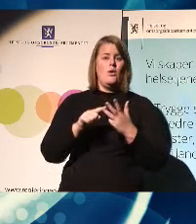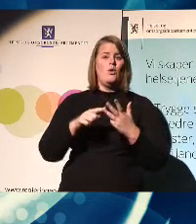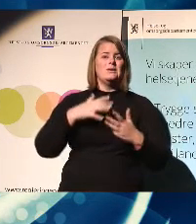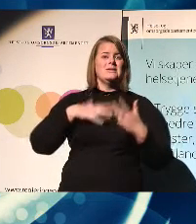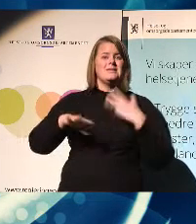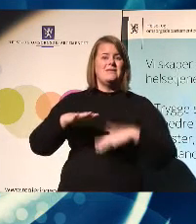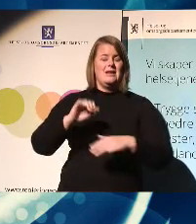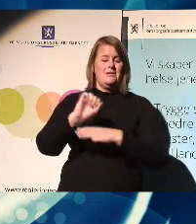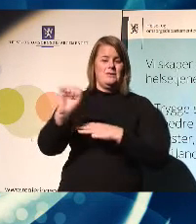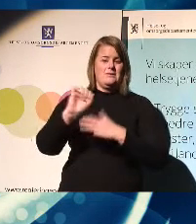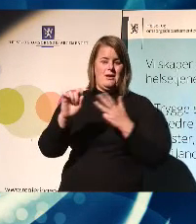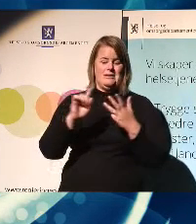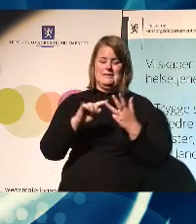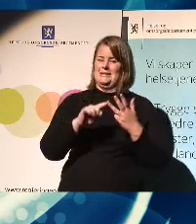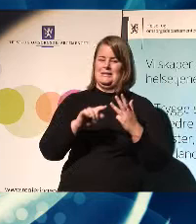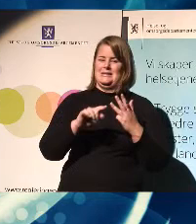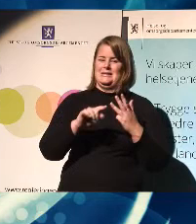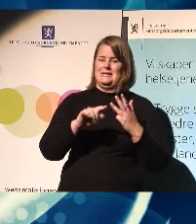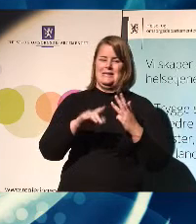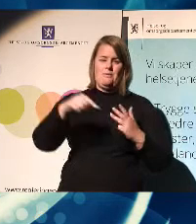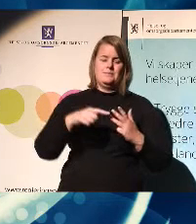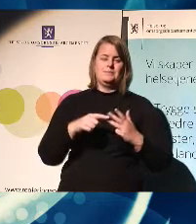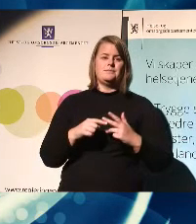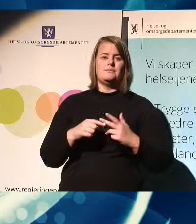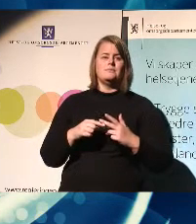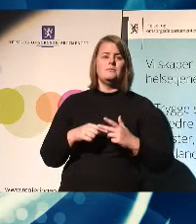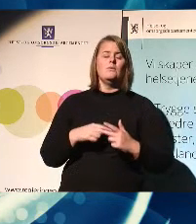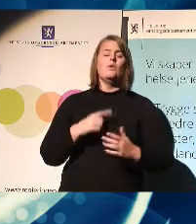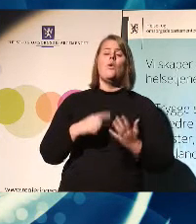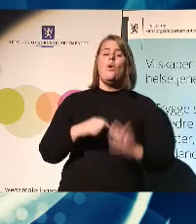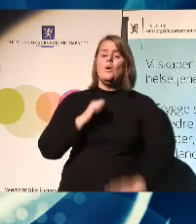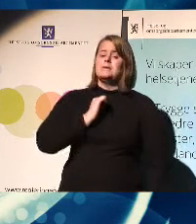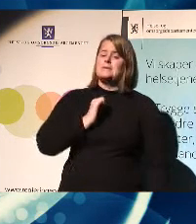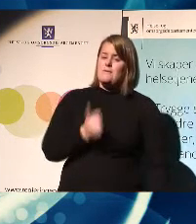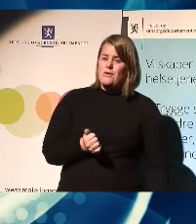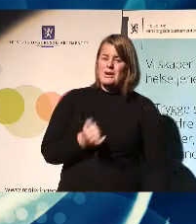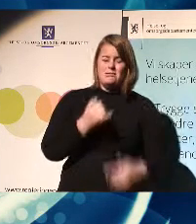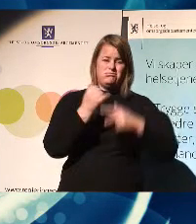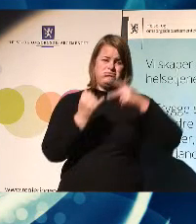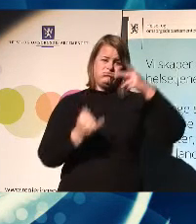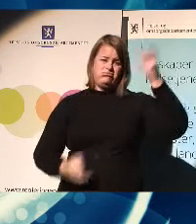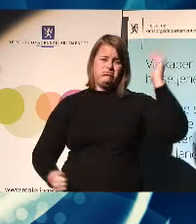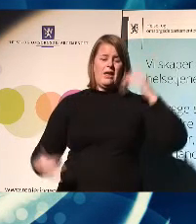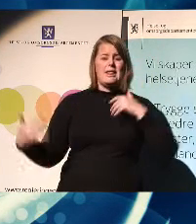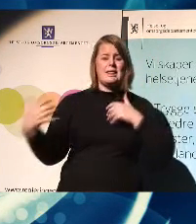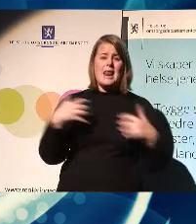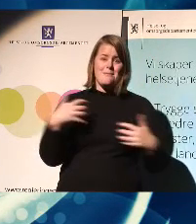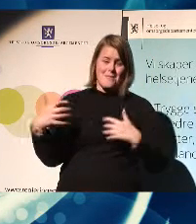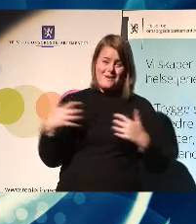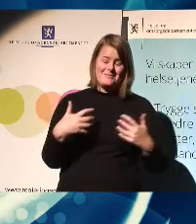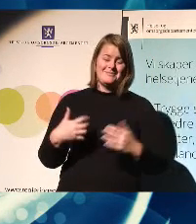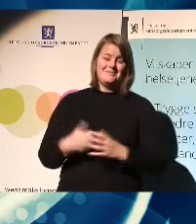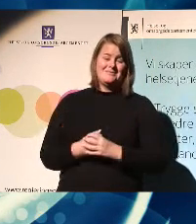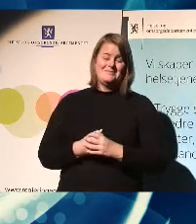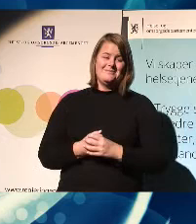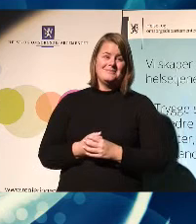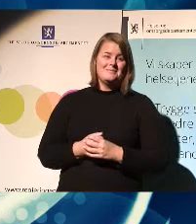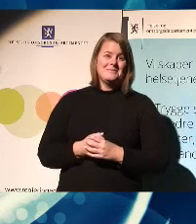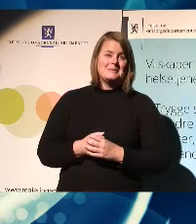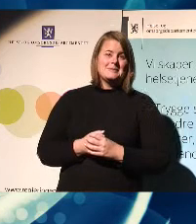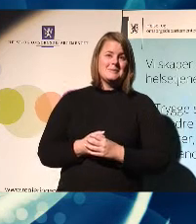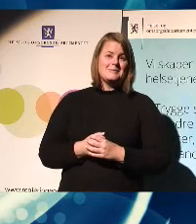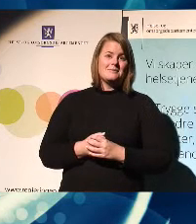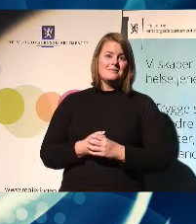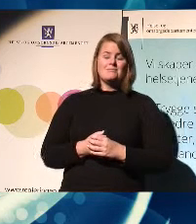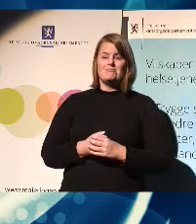Det siste skal jeg ikke komme inn på nå. Og så er det selvfølgelig en rekke dilemmaer når man begynner å drøfte dette. Og noe av det som